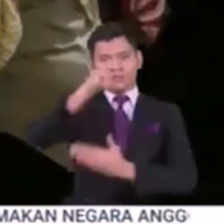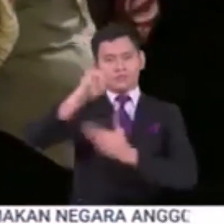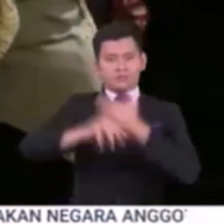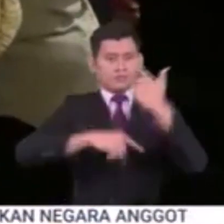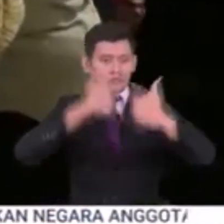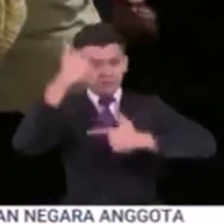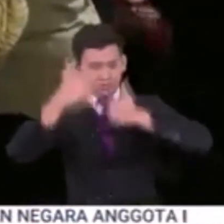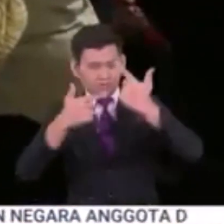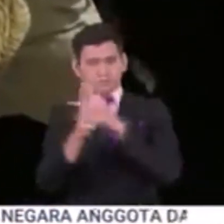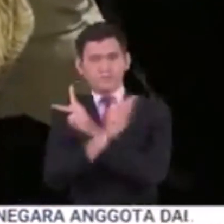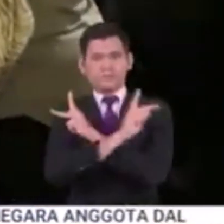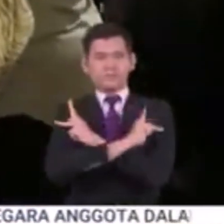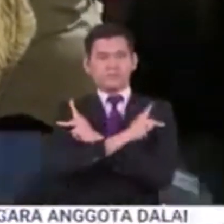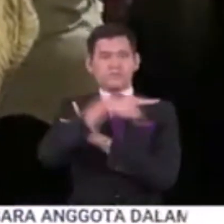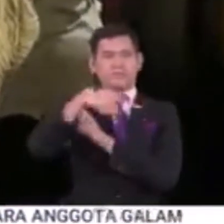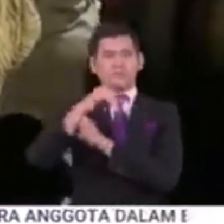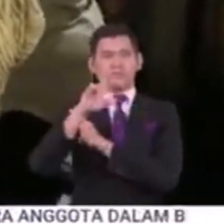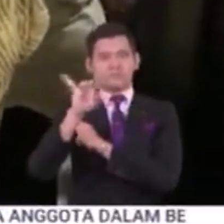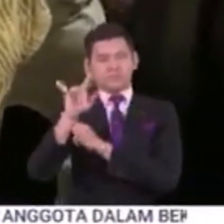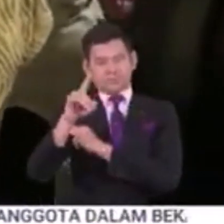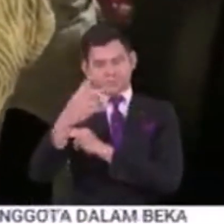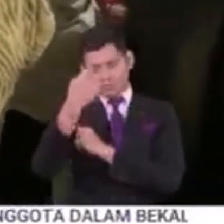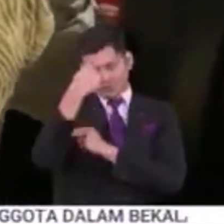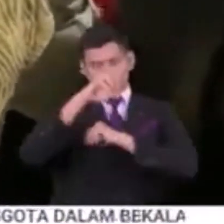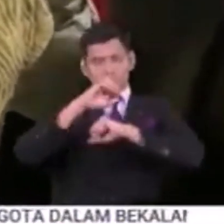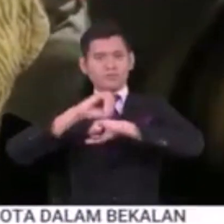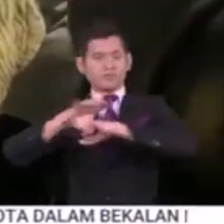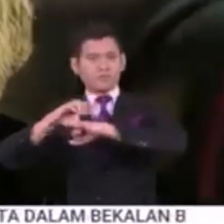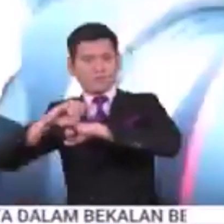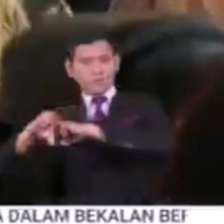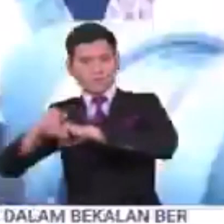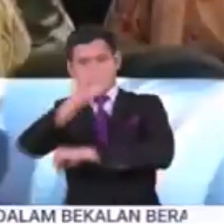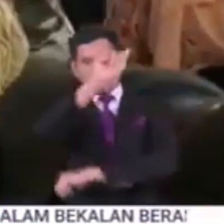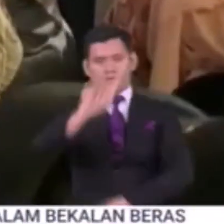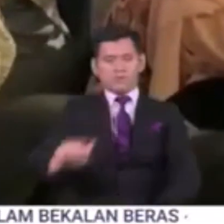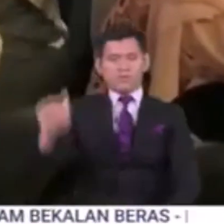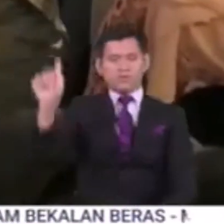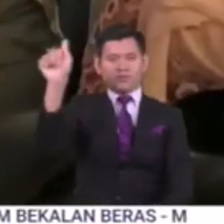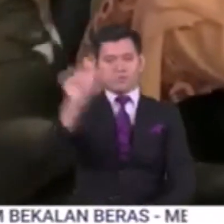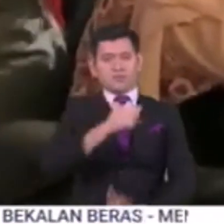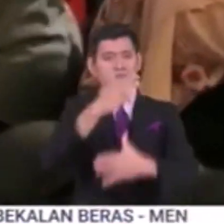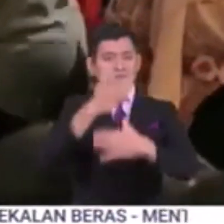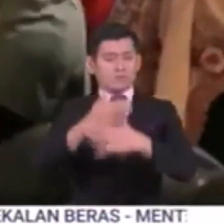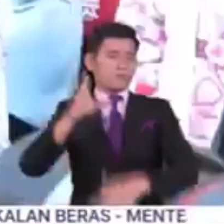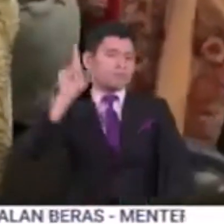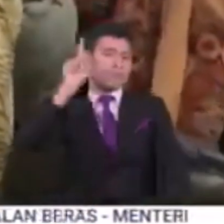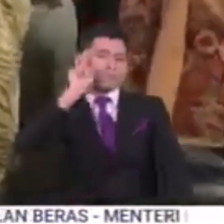Kasih KPWKM at Advokasi Anti Gangguan Seksual di Ipoh, Perak.